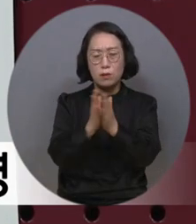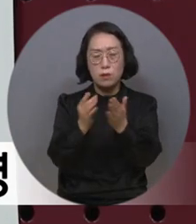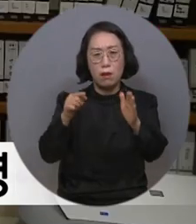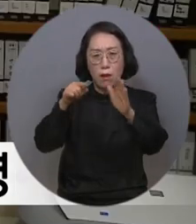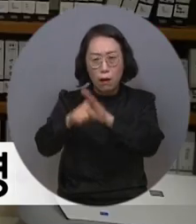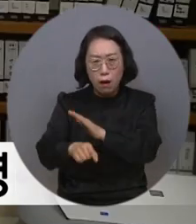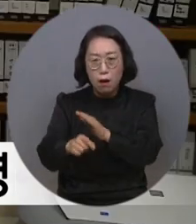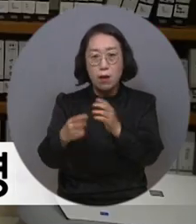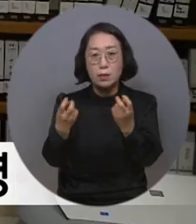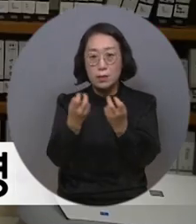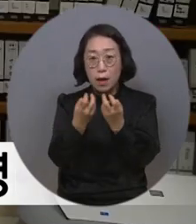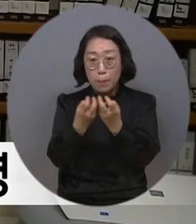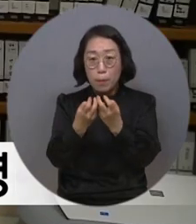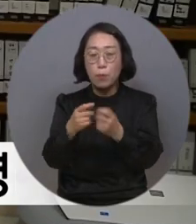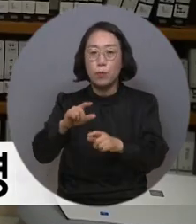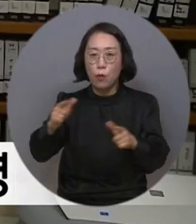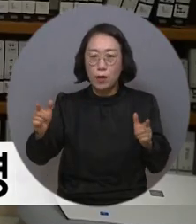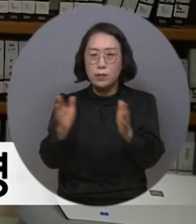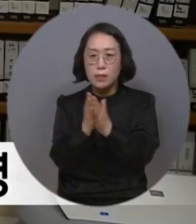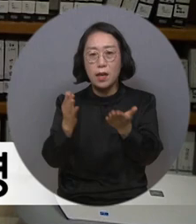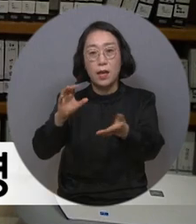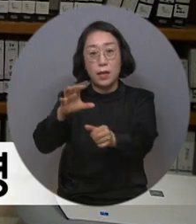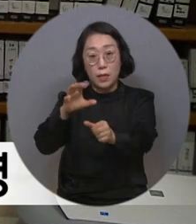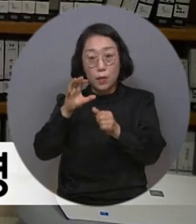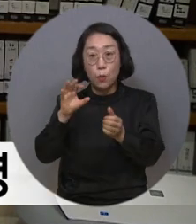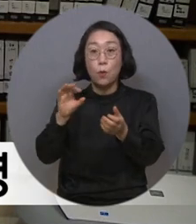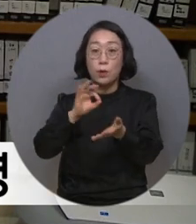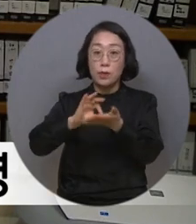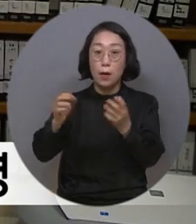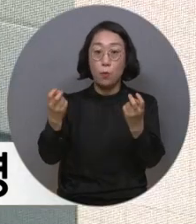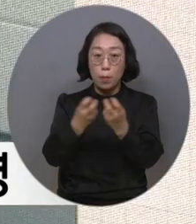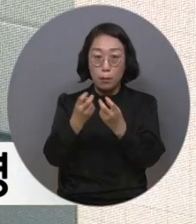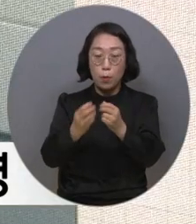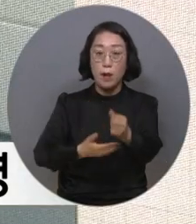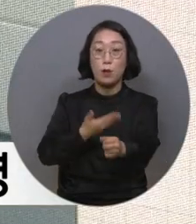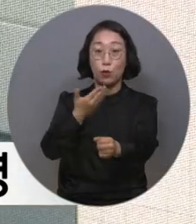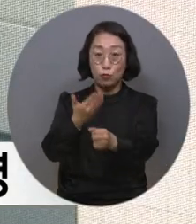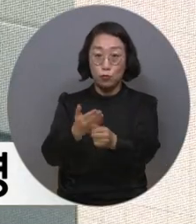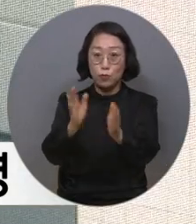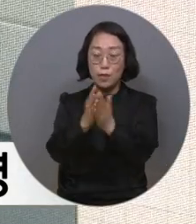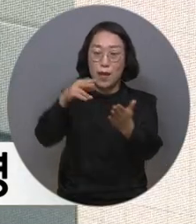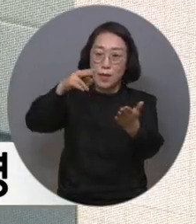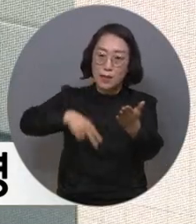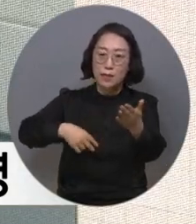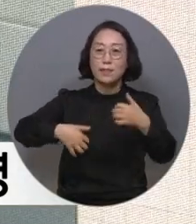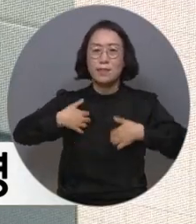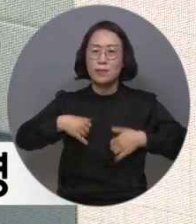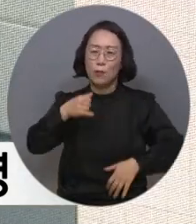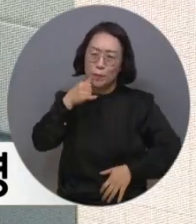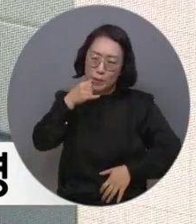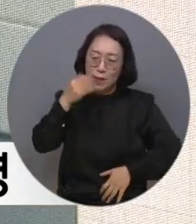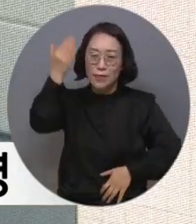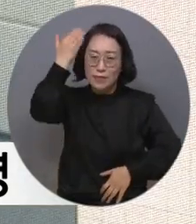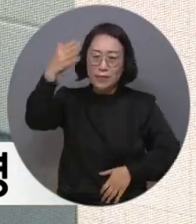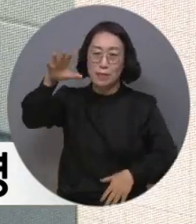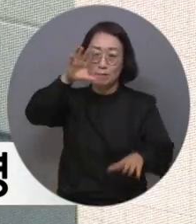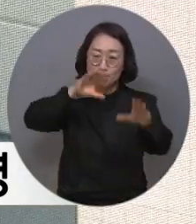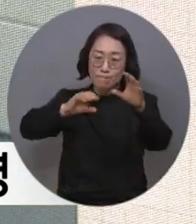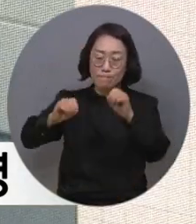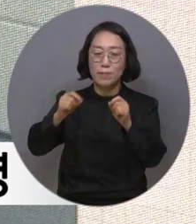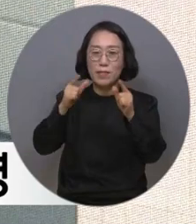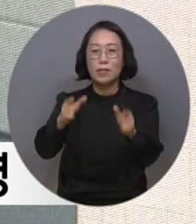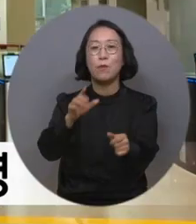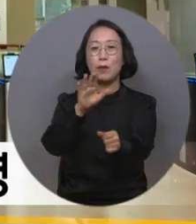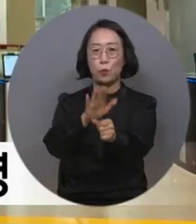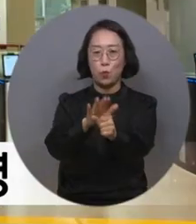이용방법 수어 영상도서 활용 방법 등을 함께 안내하며 책 읽는 즐거움과 지식을 습득할 수 있는 기회를